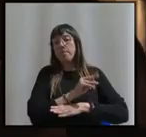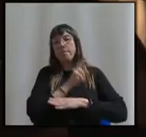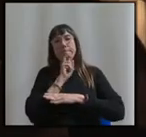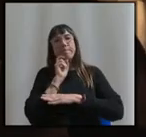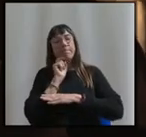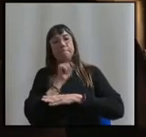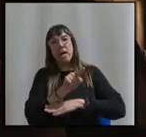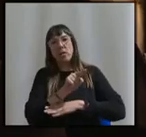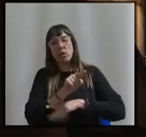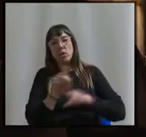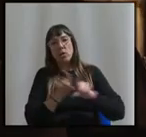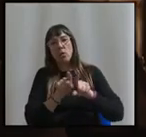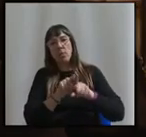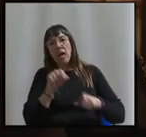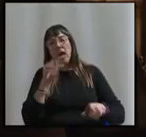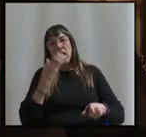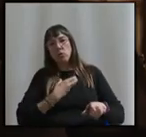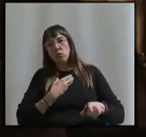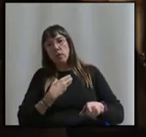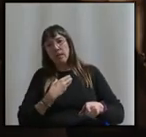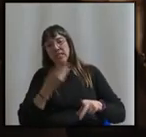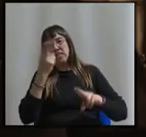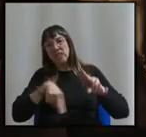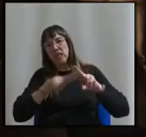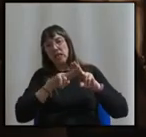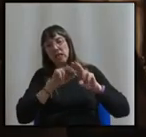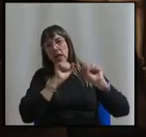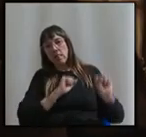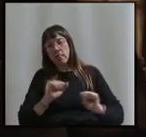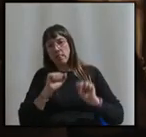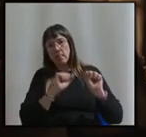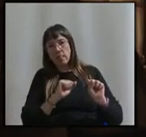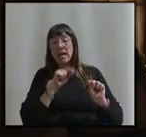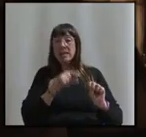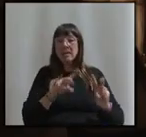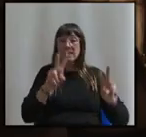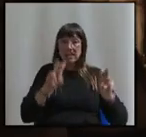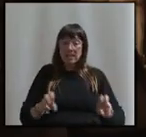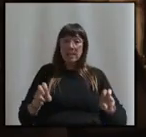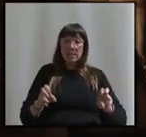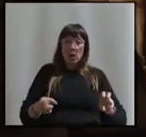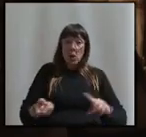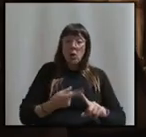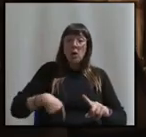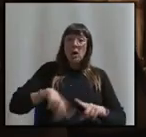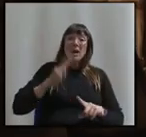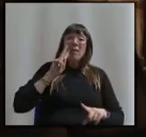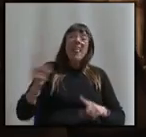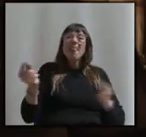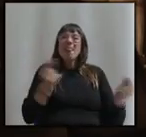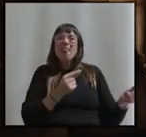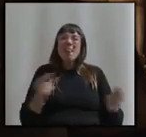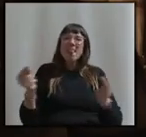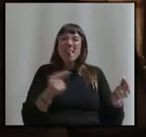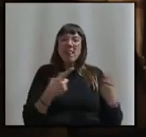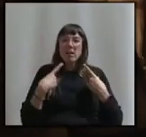els ajuntaments i la Generalitat. Com hem dit, el tema en qüestió dona molt de debat i des del nostre entendre a la manca de debat en els